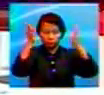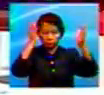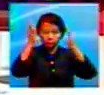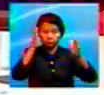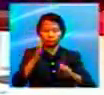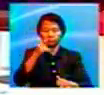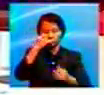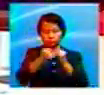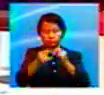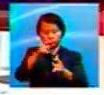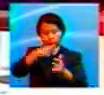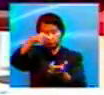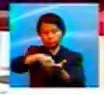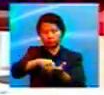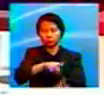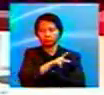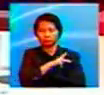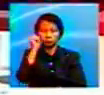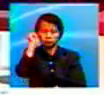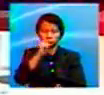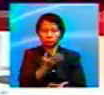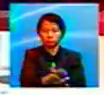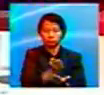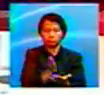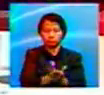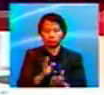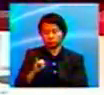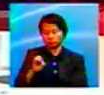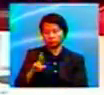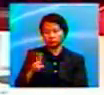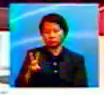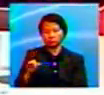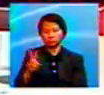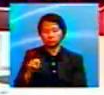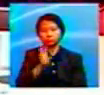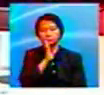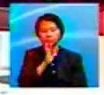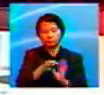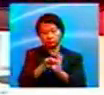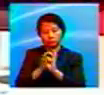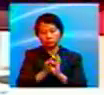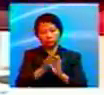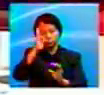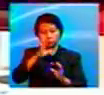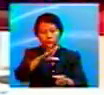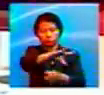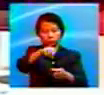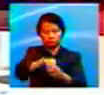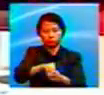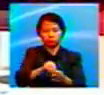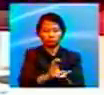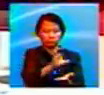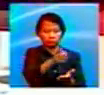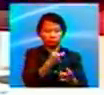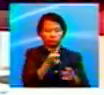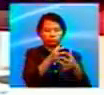MAGIC, hujung bulan ini. Ketua Setiausaha Perbendaharaan Tan Sri Irwan Serega Abdullah berkata kerjasama bakal melibatkan di antara pelabur